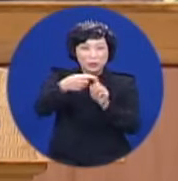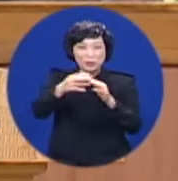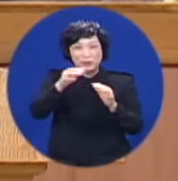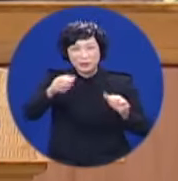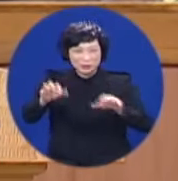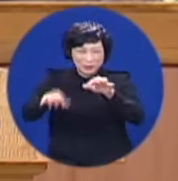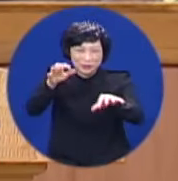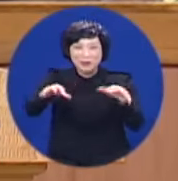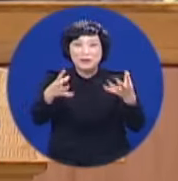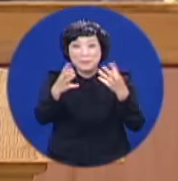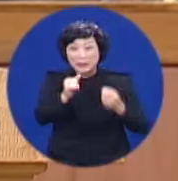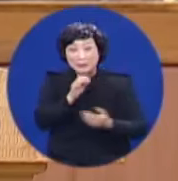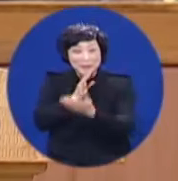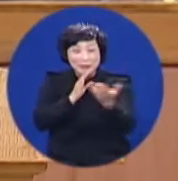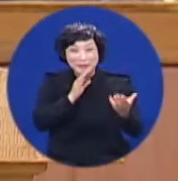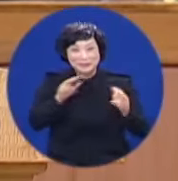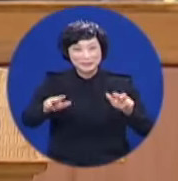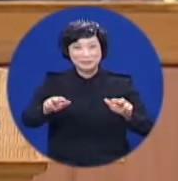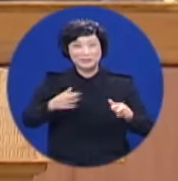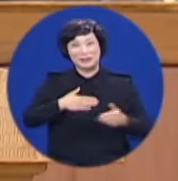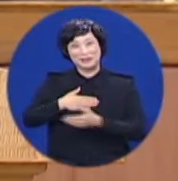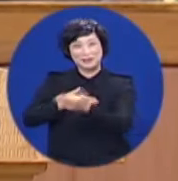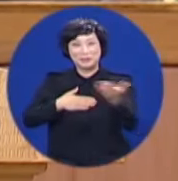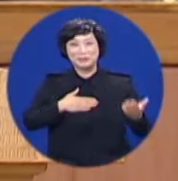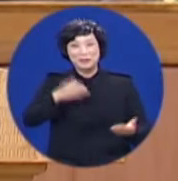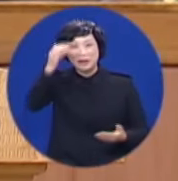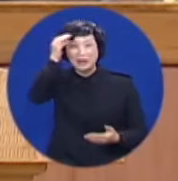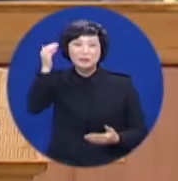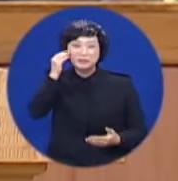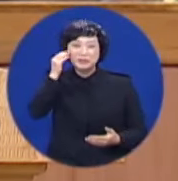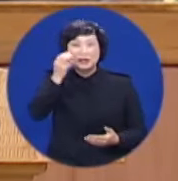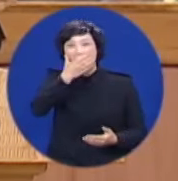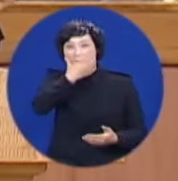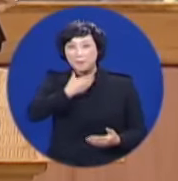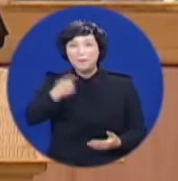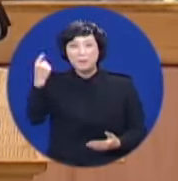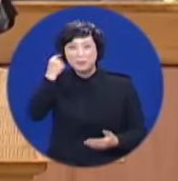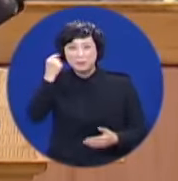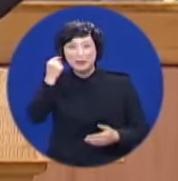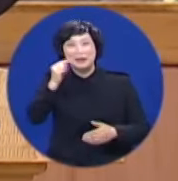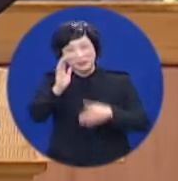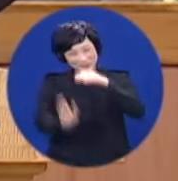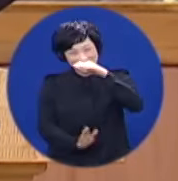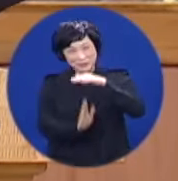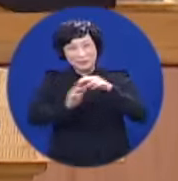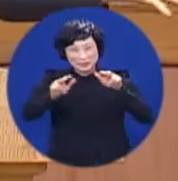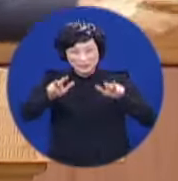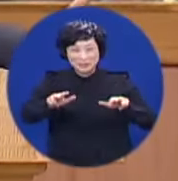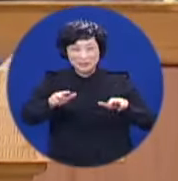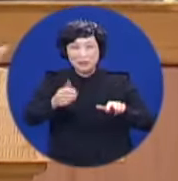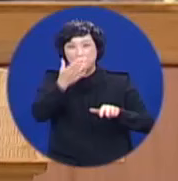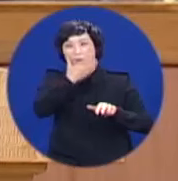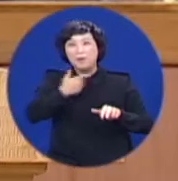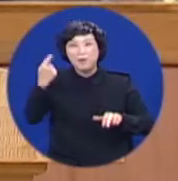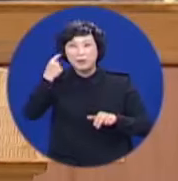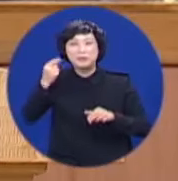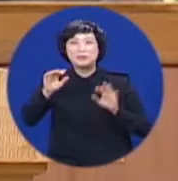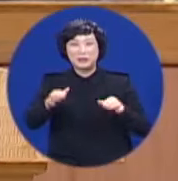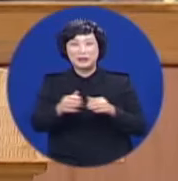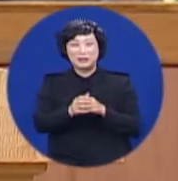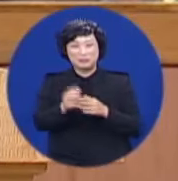있는 우리 대한민국의 복음의 천국 복음의 너시가